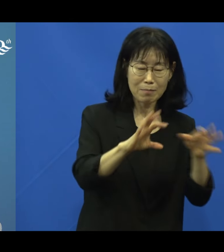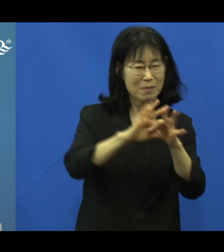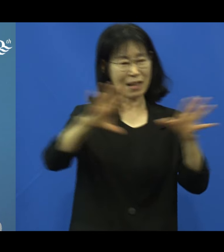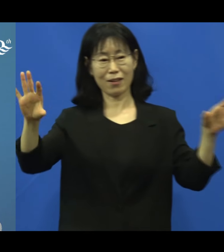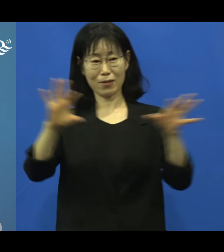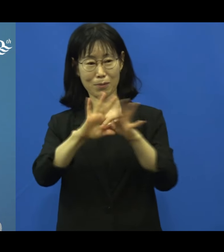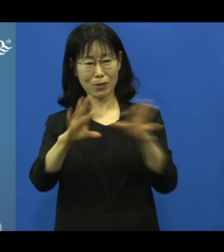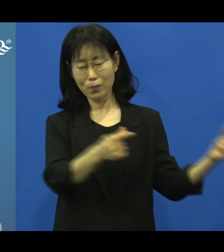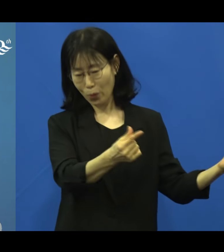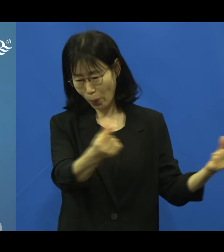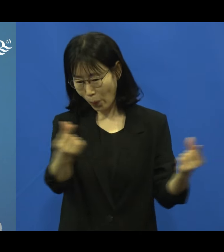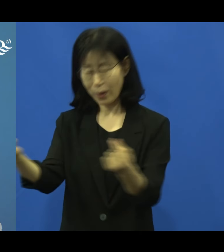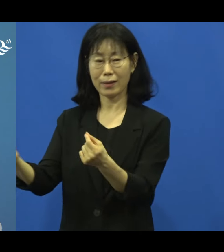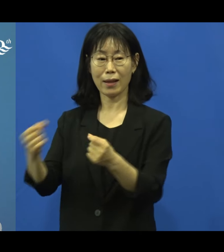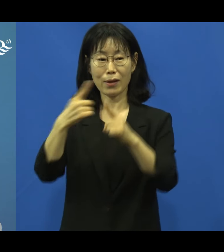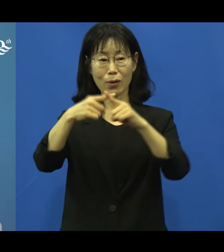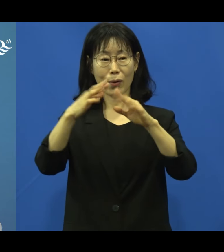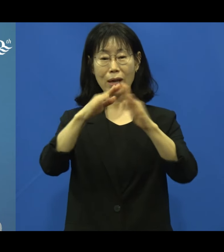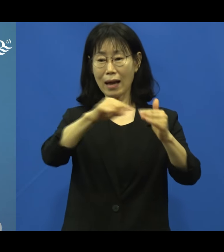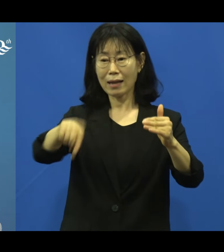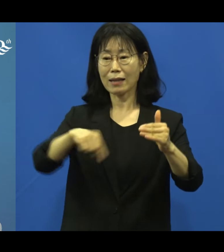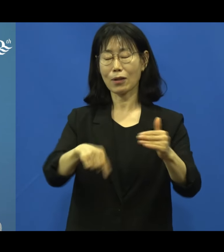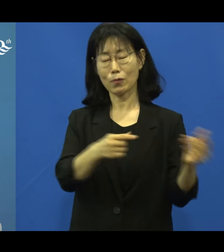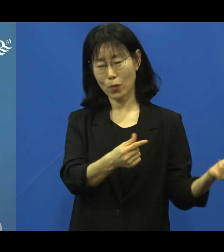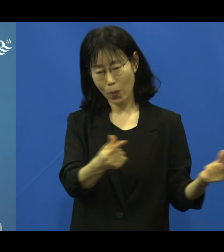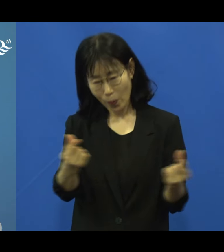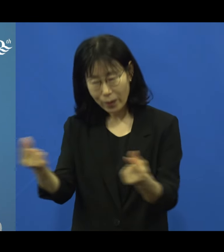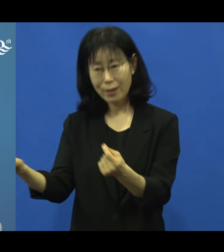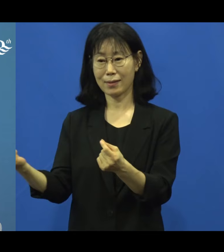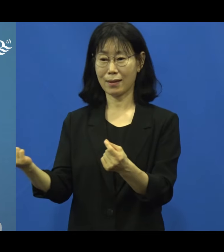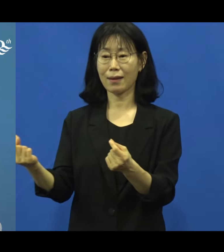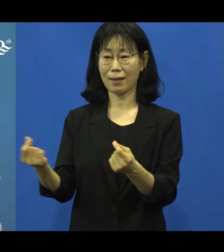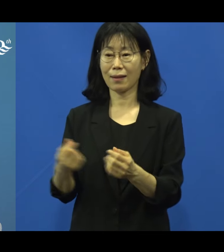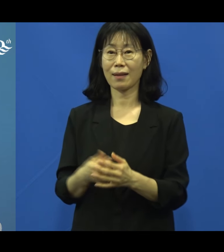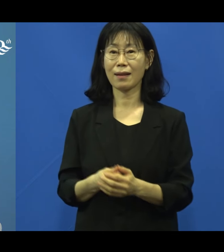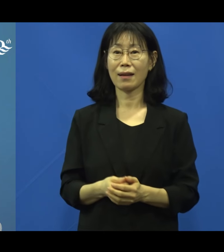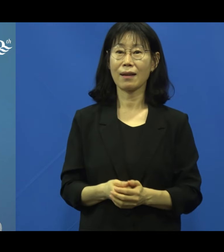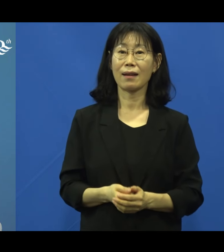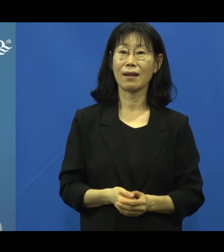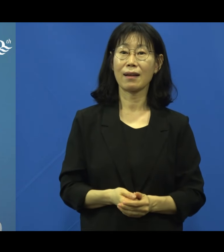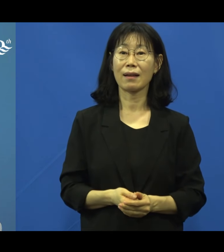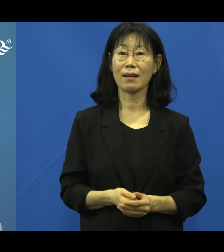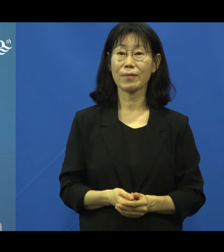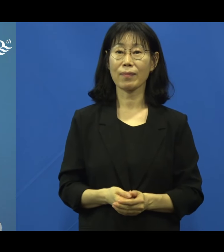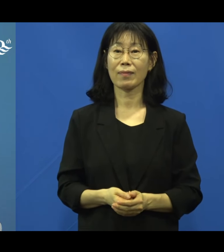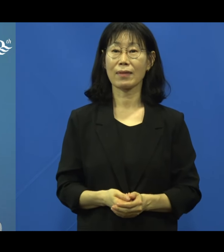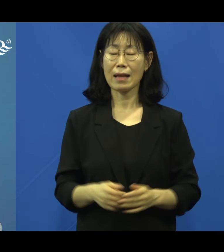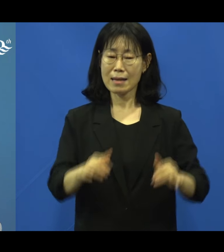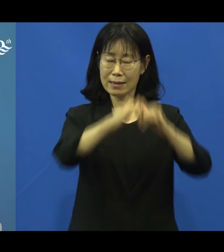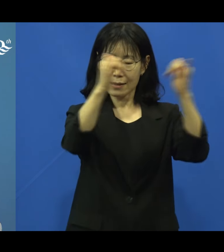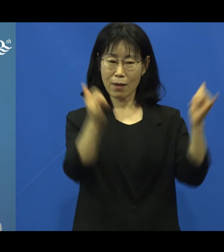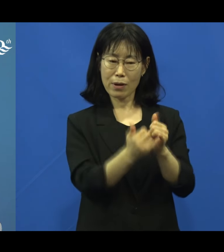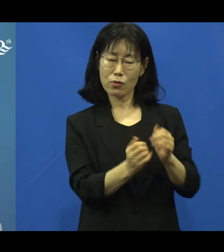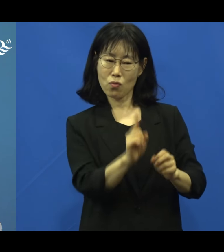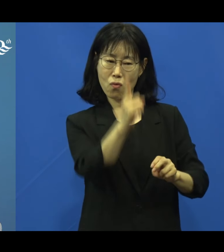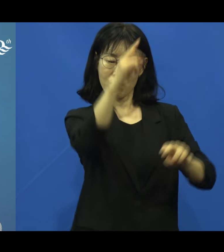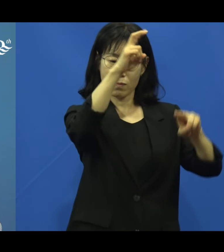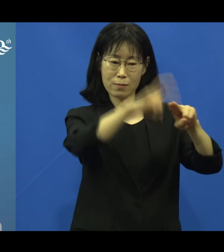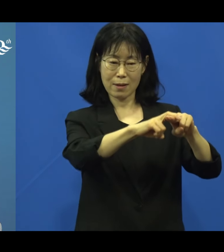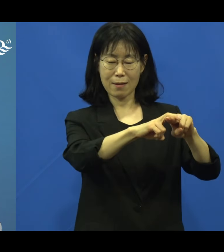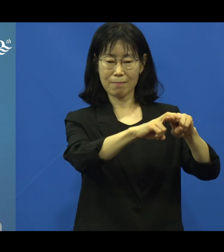있겠어요, 여러분? 교회는 뭐 잘 환대하고 잘 환영은 해야 되지만 뭐 어떤 사회적인 어떤 지위를 가지고 있는 걸